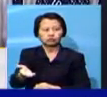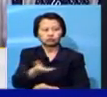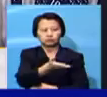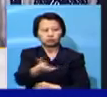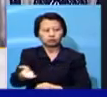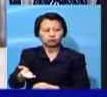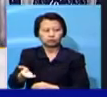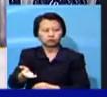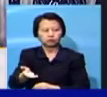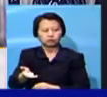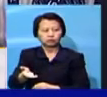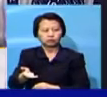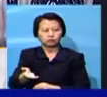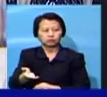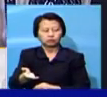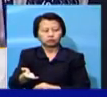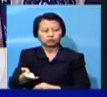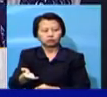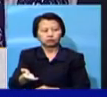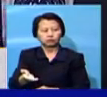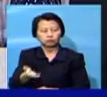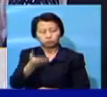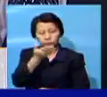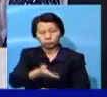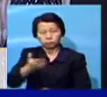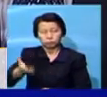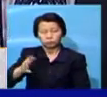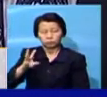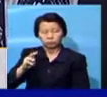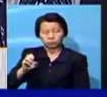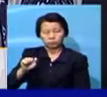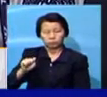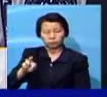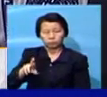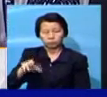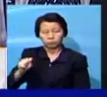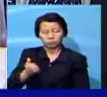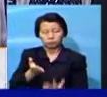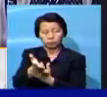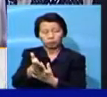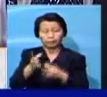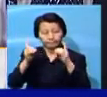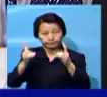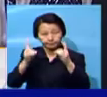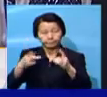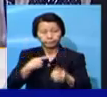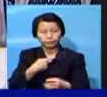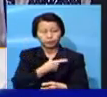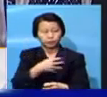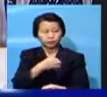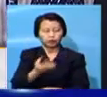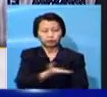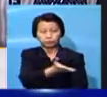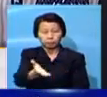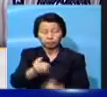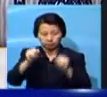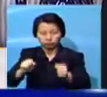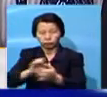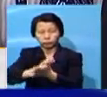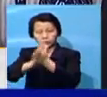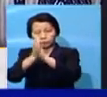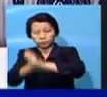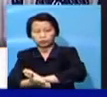human capital kita atau produk-produk Mara melalui sistem pendidikan kita mereka boleh